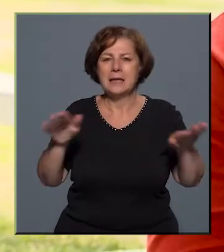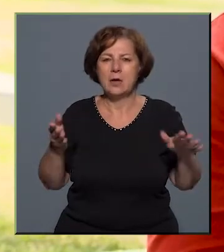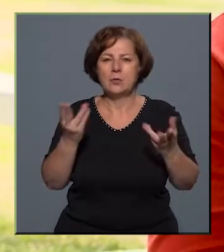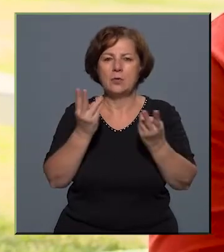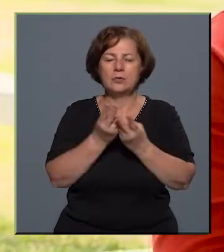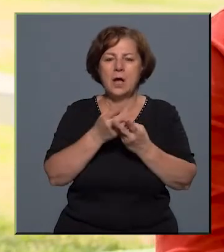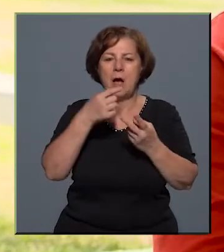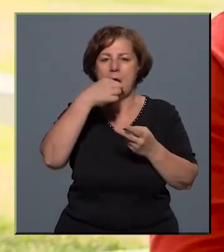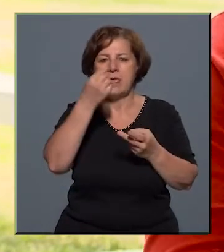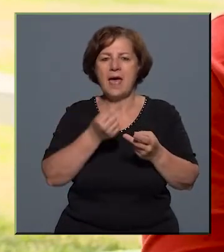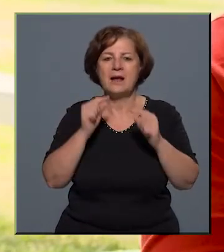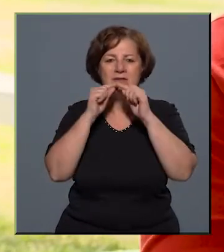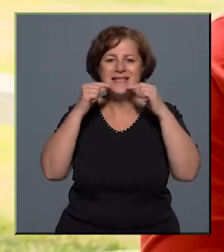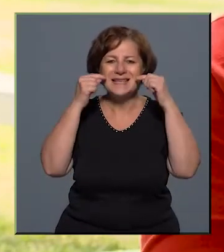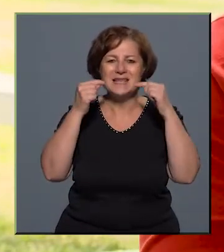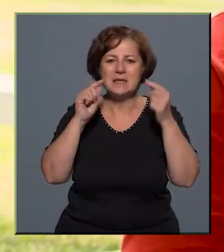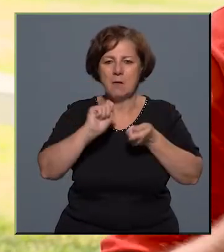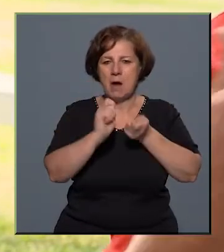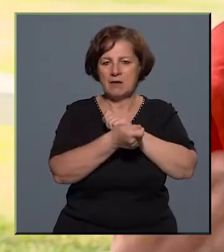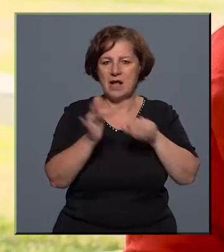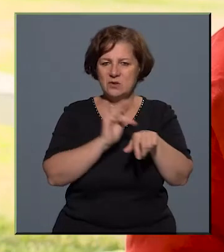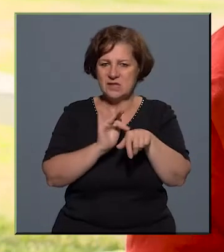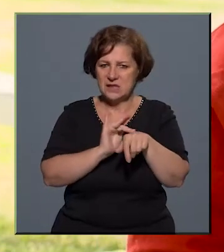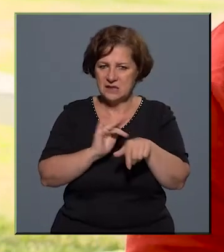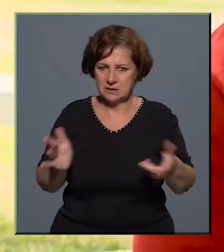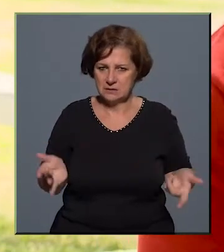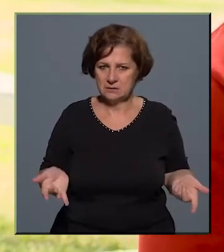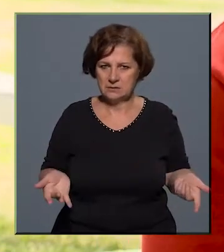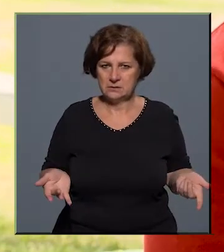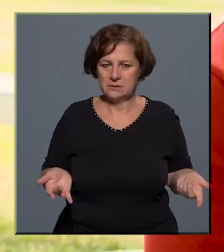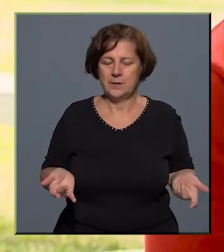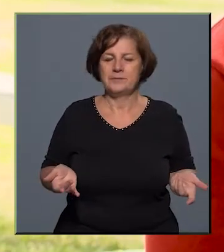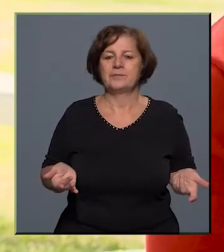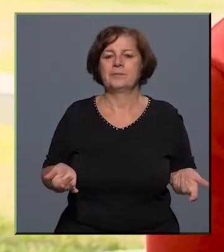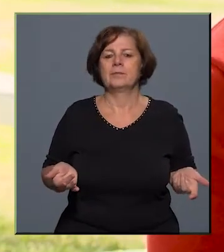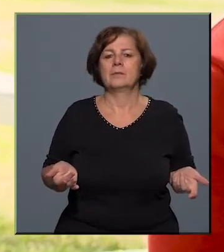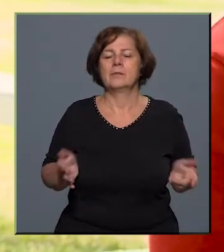átlagoshoz viszonyítva az íny, a nyelv nagyon megváltozik a színe,